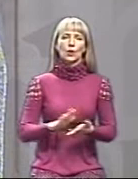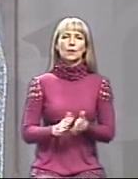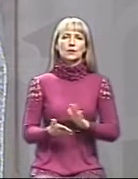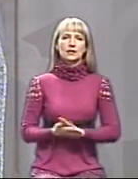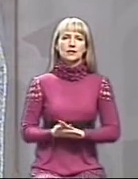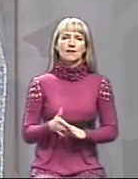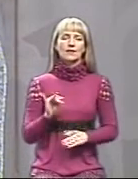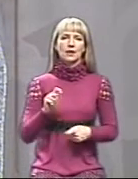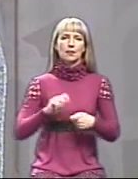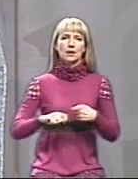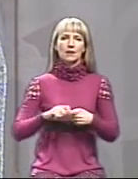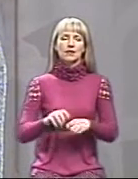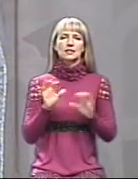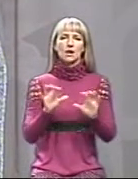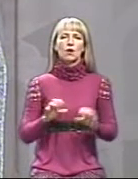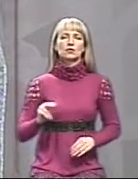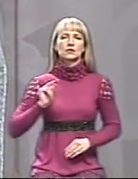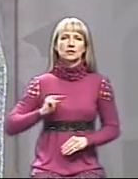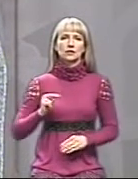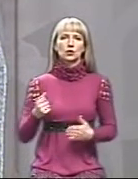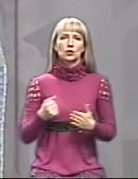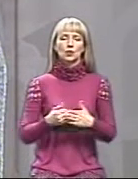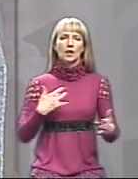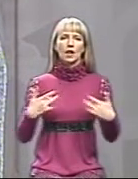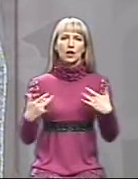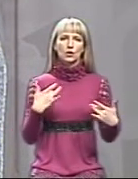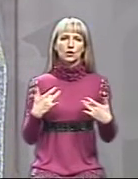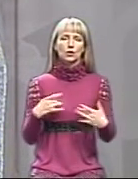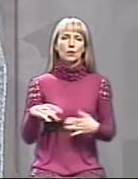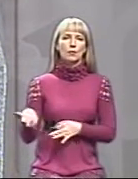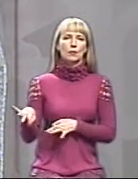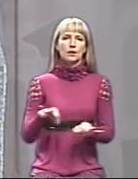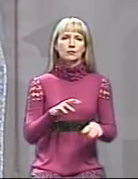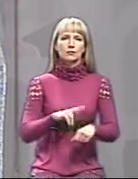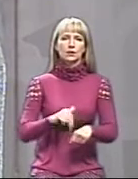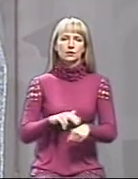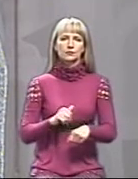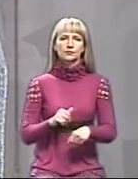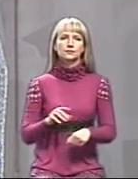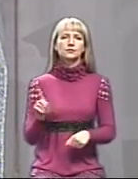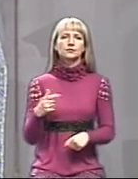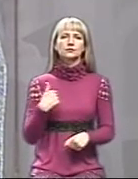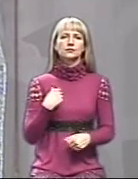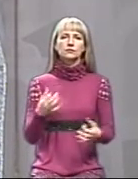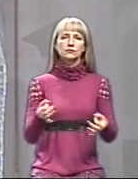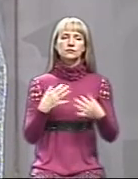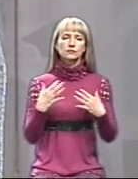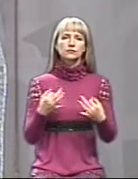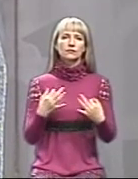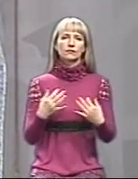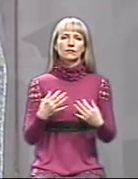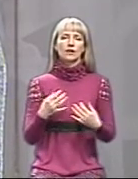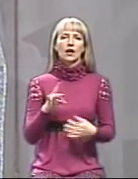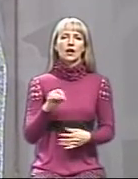та перевірки законності дій. До театру приїхав наряд патрульної поліції. Ось що нам повідомила